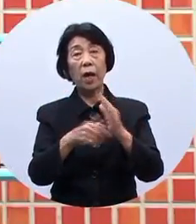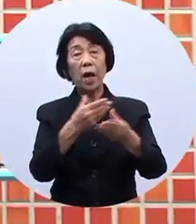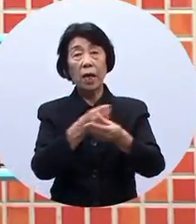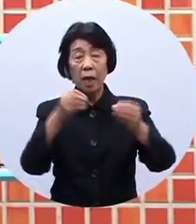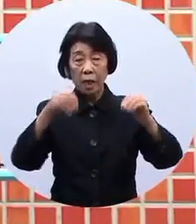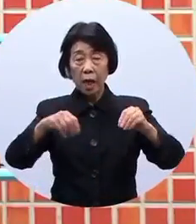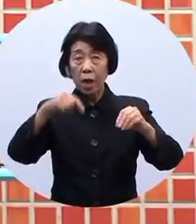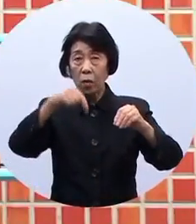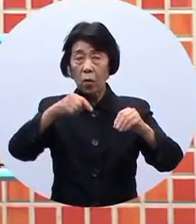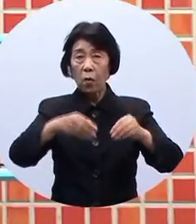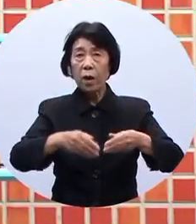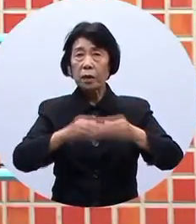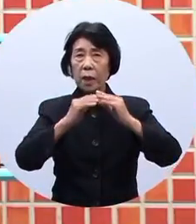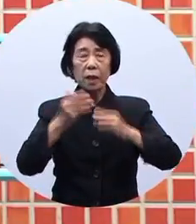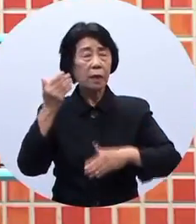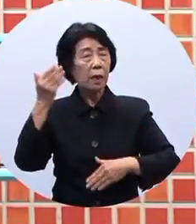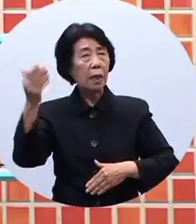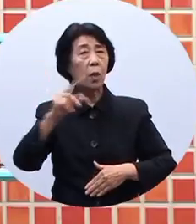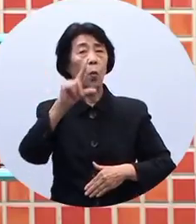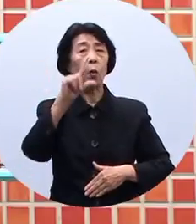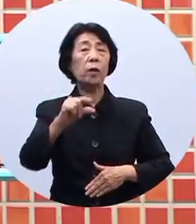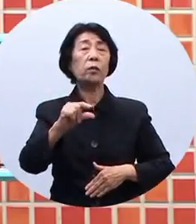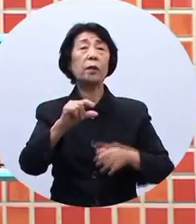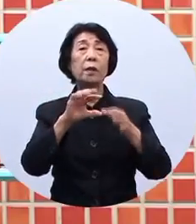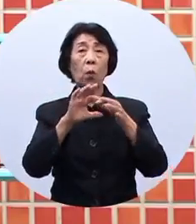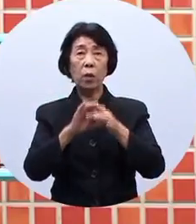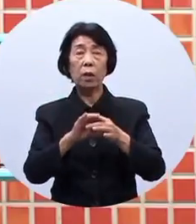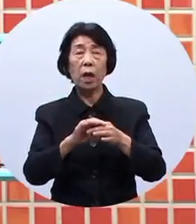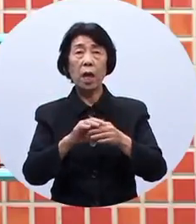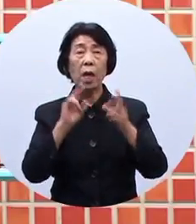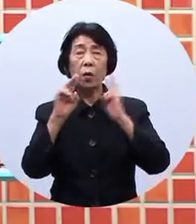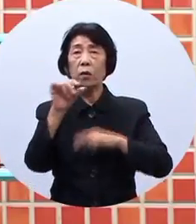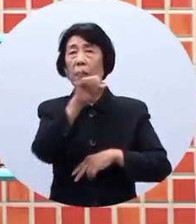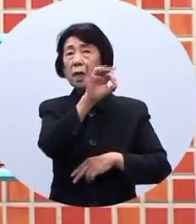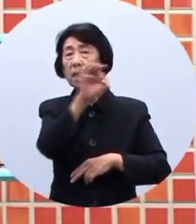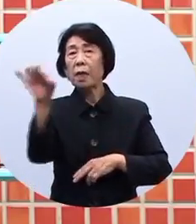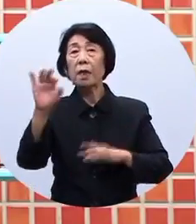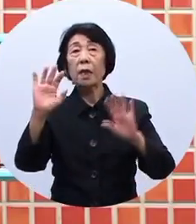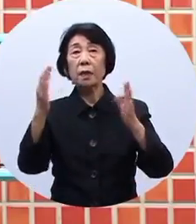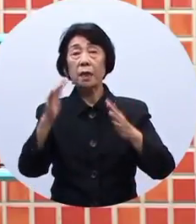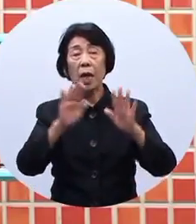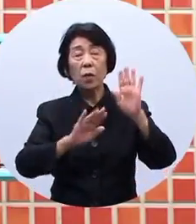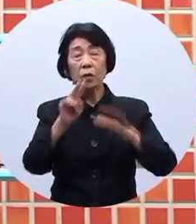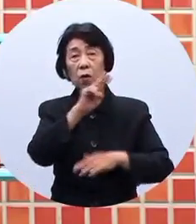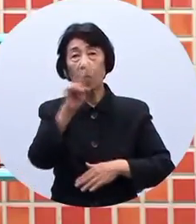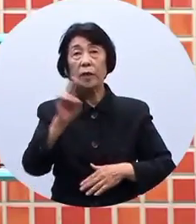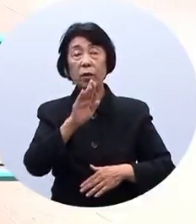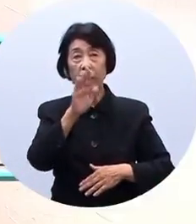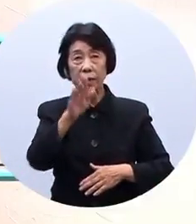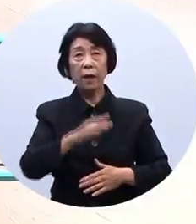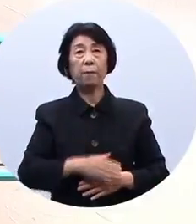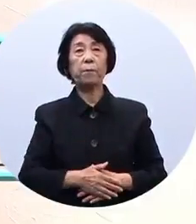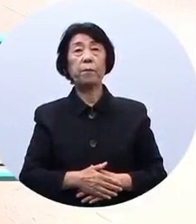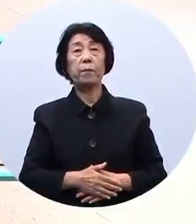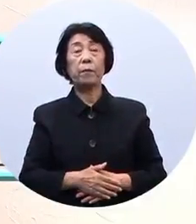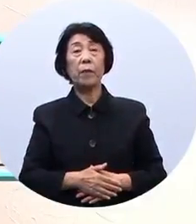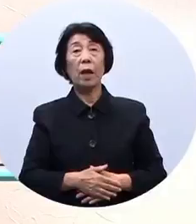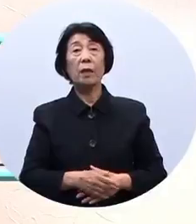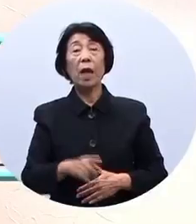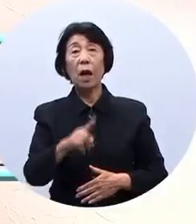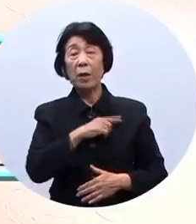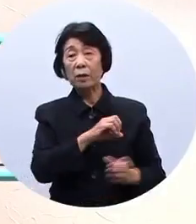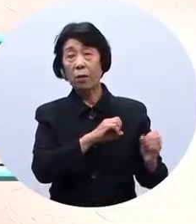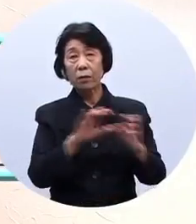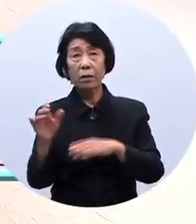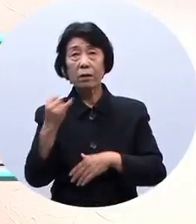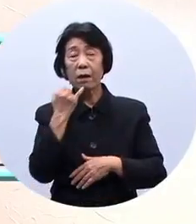自体が成立している可能性が低いので、業者には連絡をせずに様子を見てください。 ではとりあえず放ってお